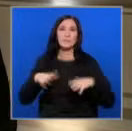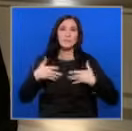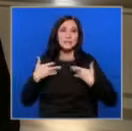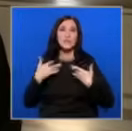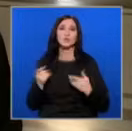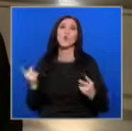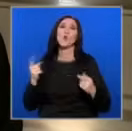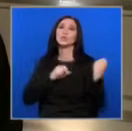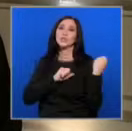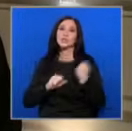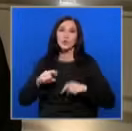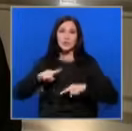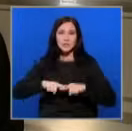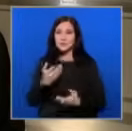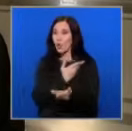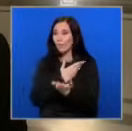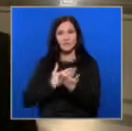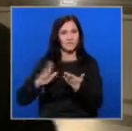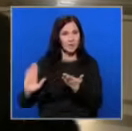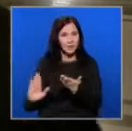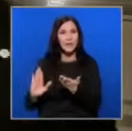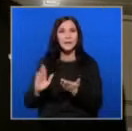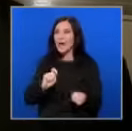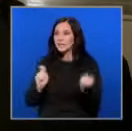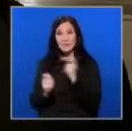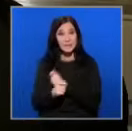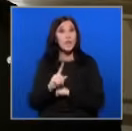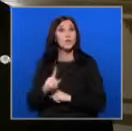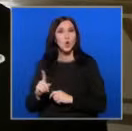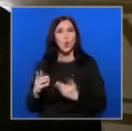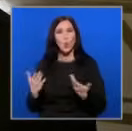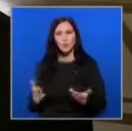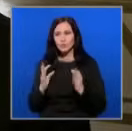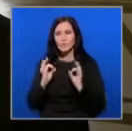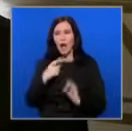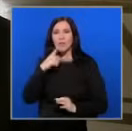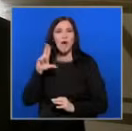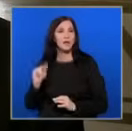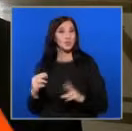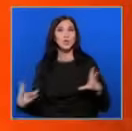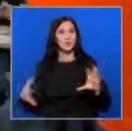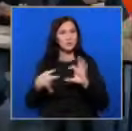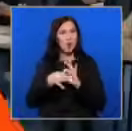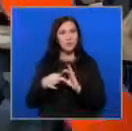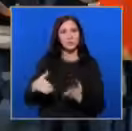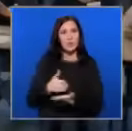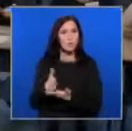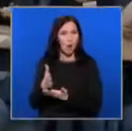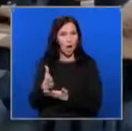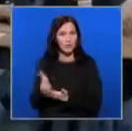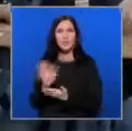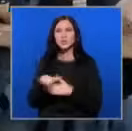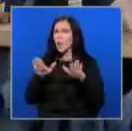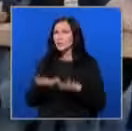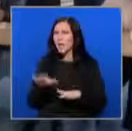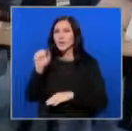Конституционния съд за отхвърляне на измененията, които така наречената сглобка ще прокарат. Ще